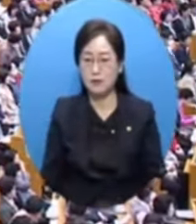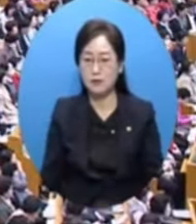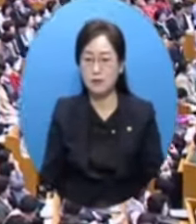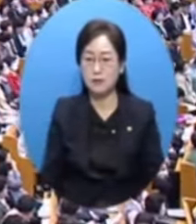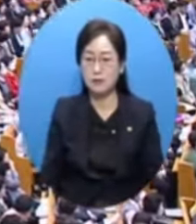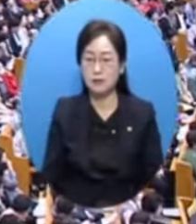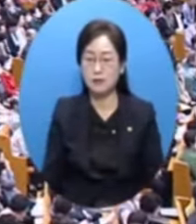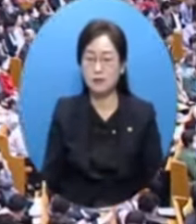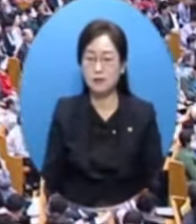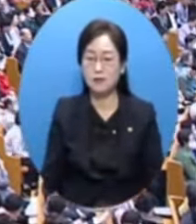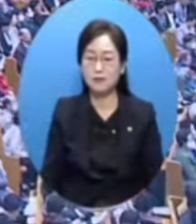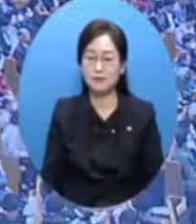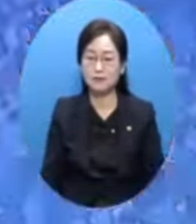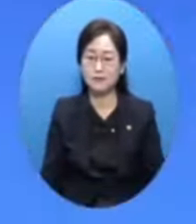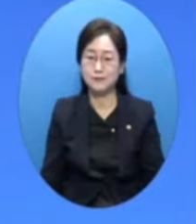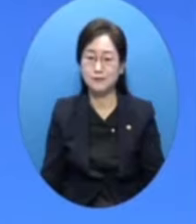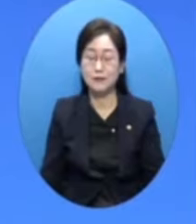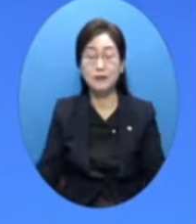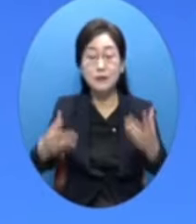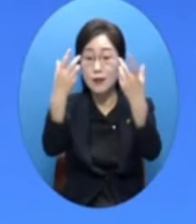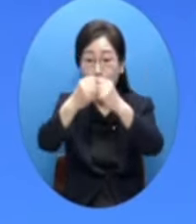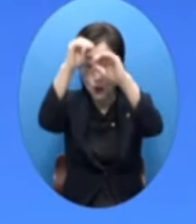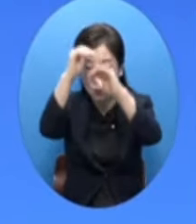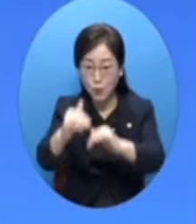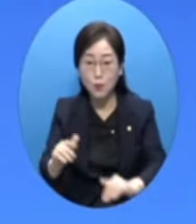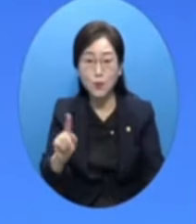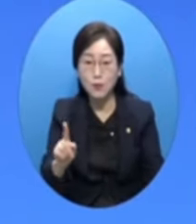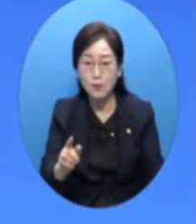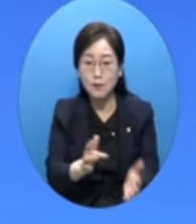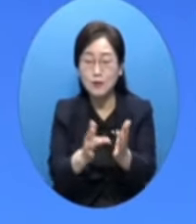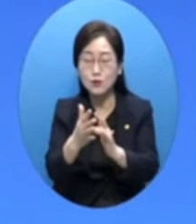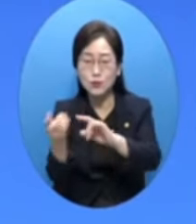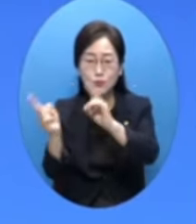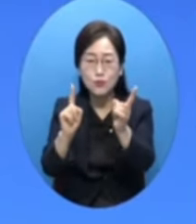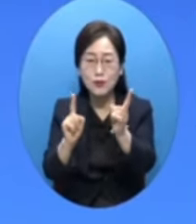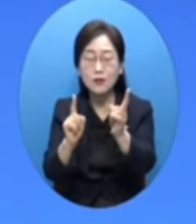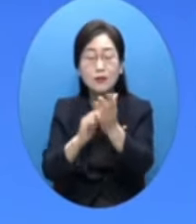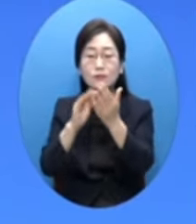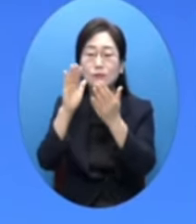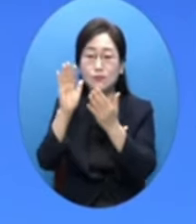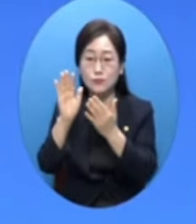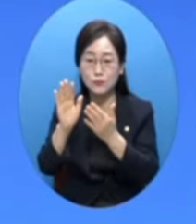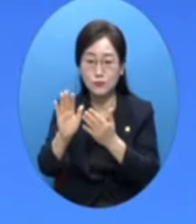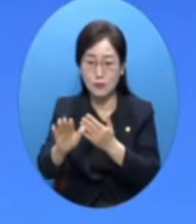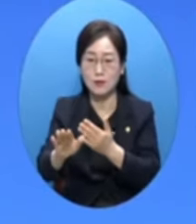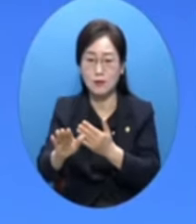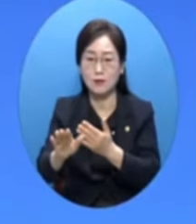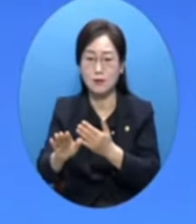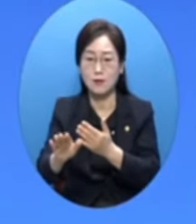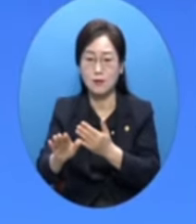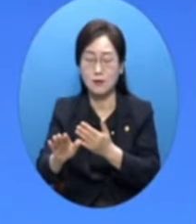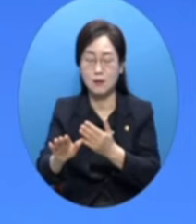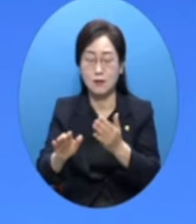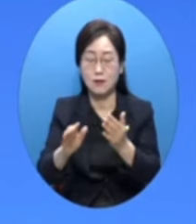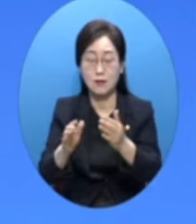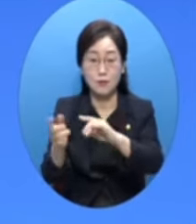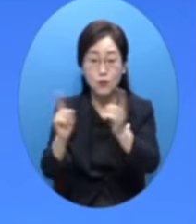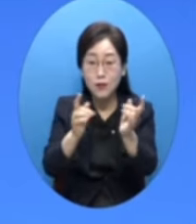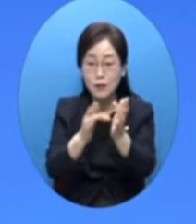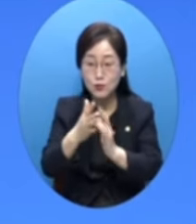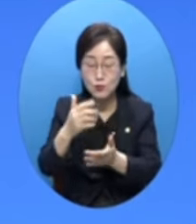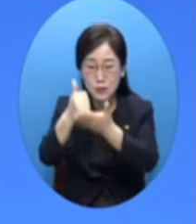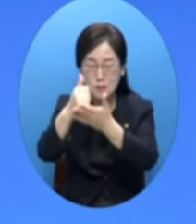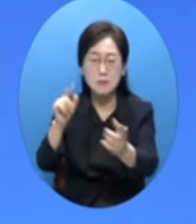이 내용은 예수님이 부활하신 후에 부활하신 예수를 만난